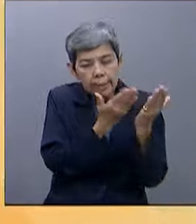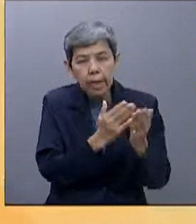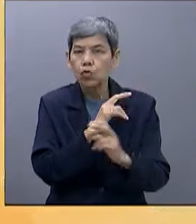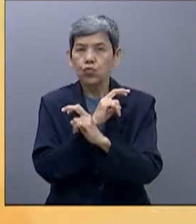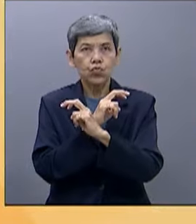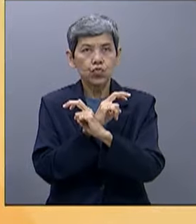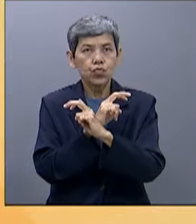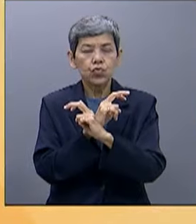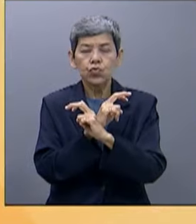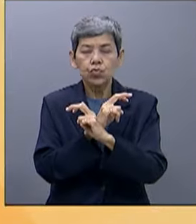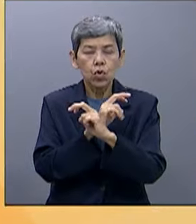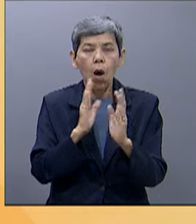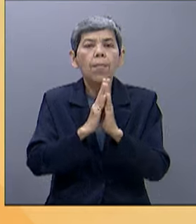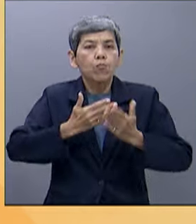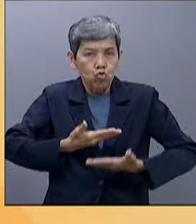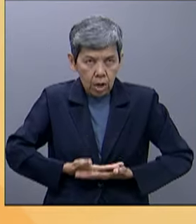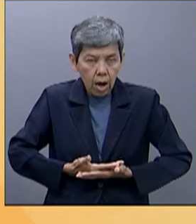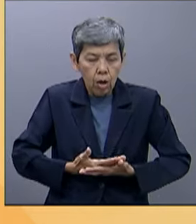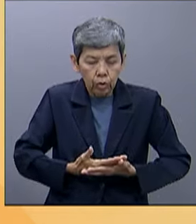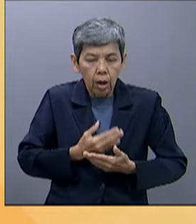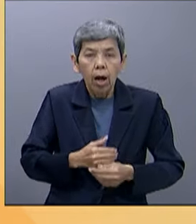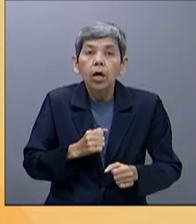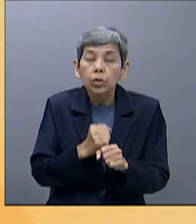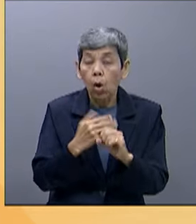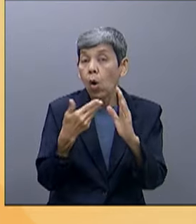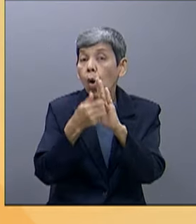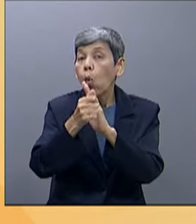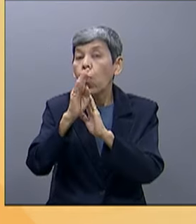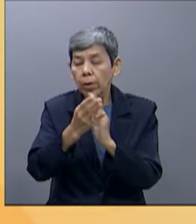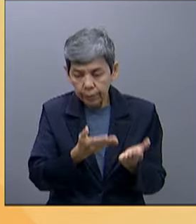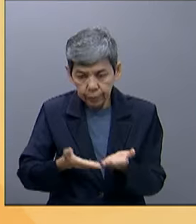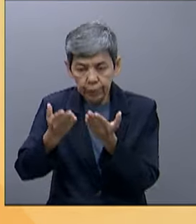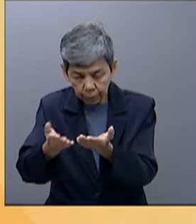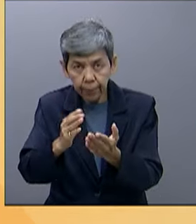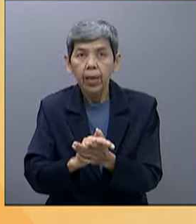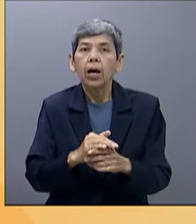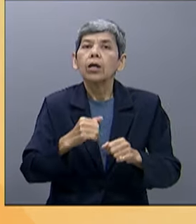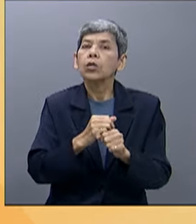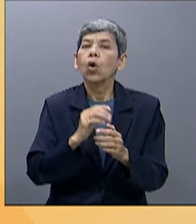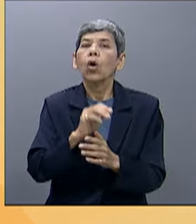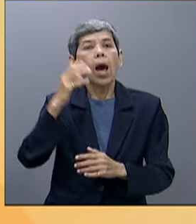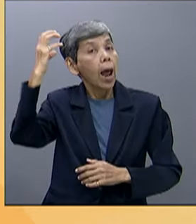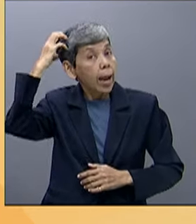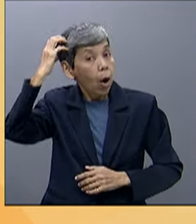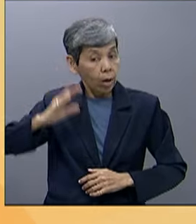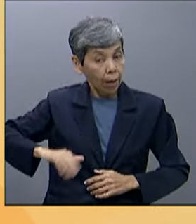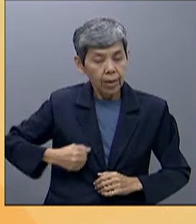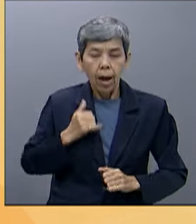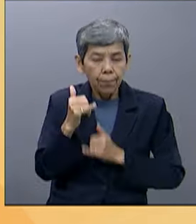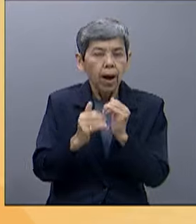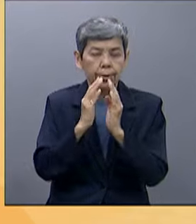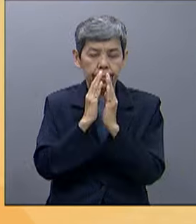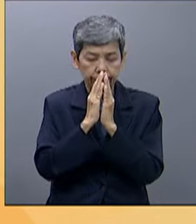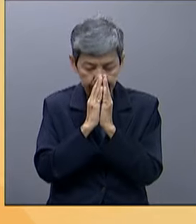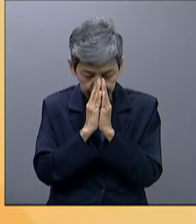าตุกับพระอรหันตธาตุมาประดิษฐานให้พี่น้องชาวจังหวัดอุบลราชธานีและพี่น้องชาวสปป.ลาวทางกัมพูชาได้มากราบไหว้ด้วยนะ